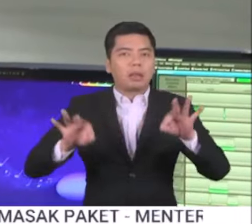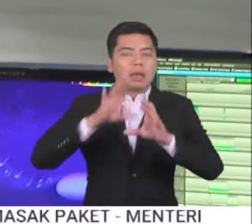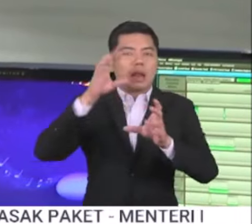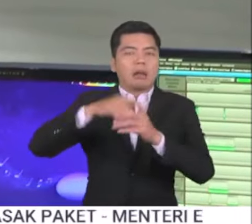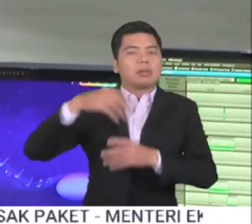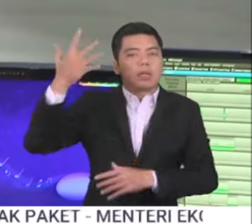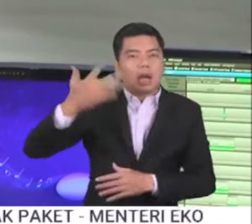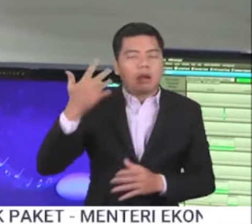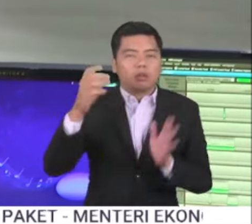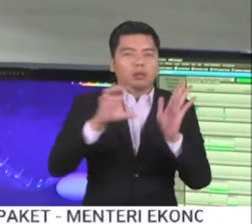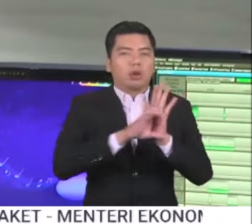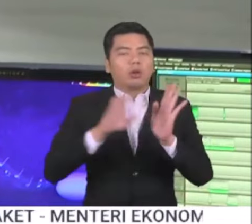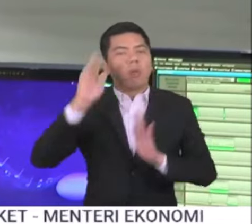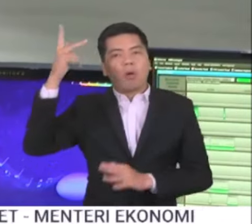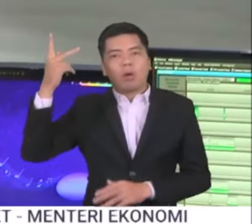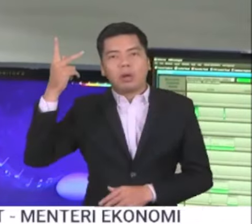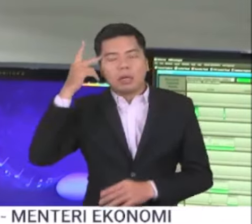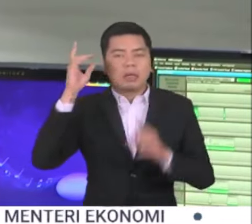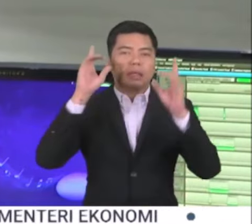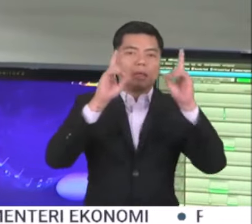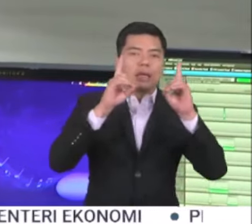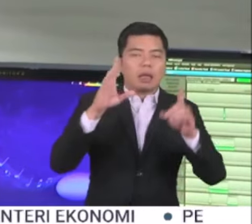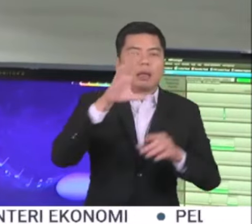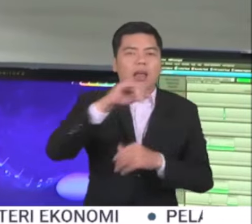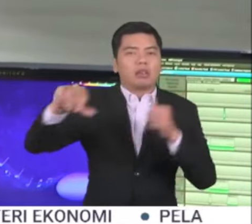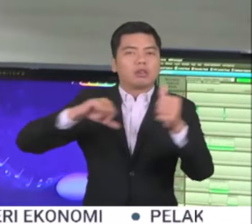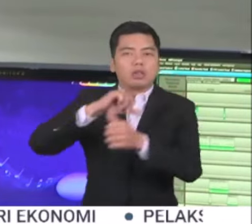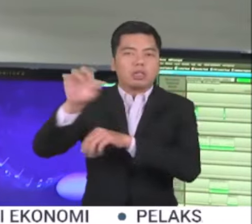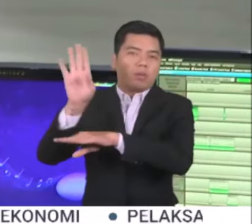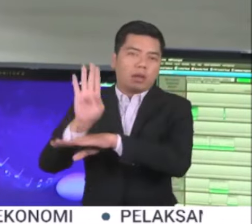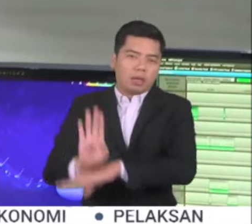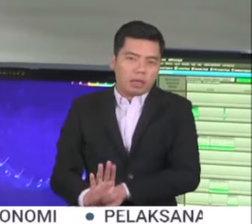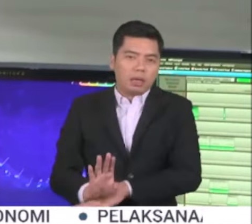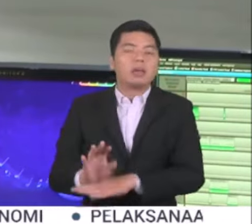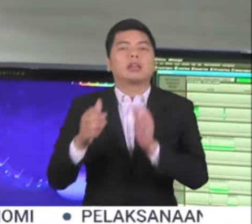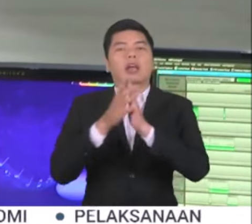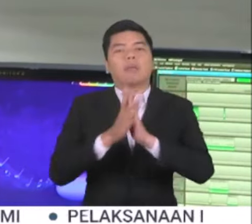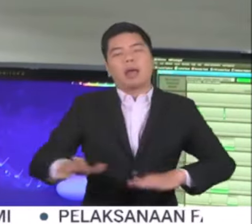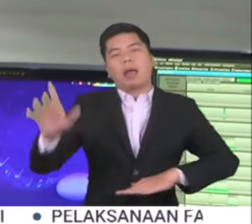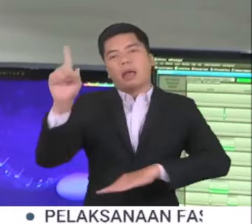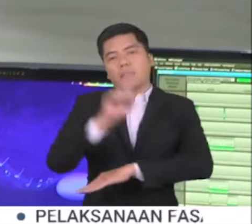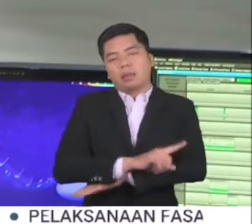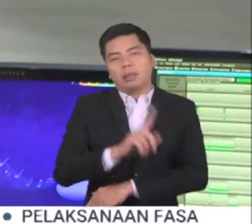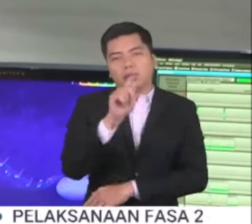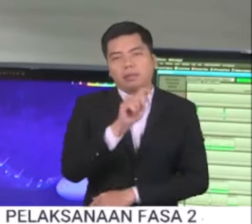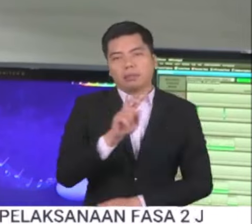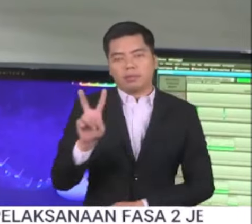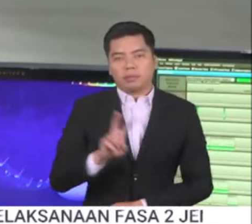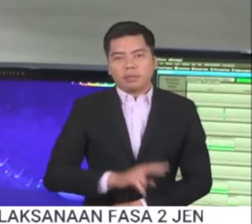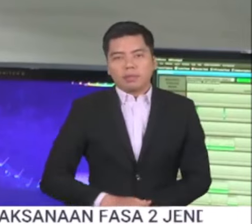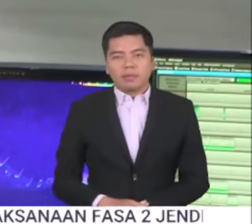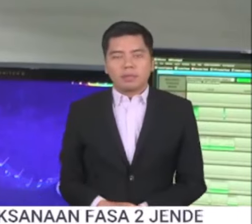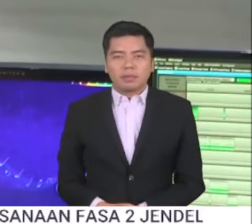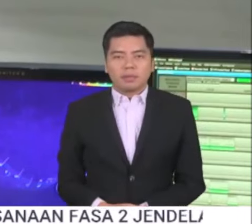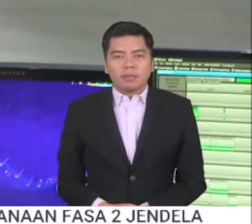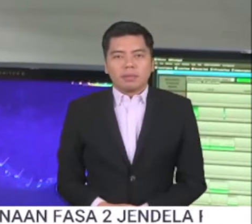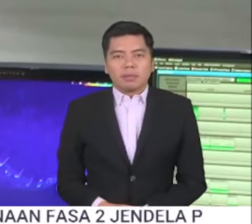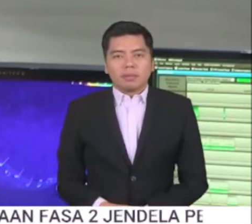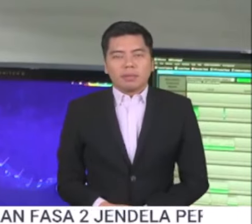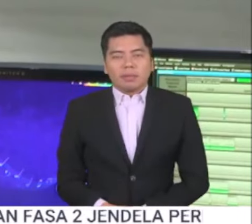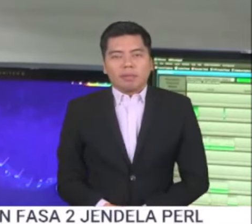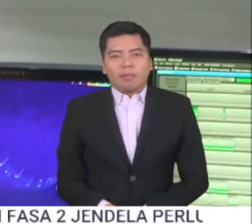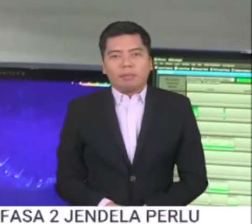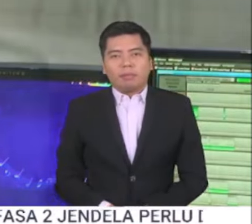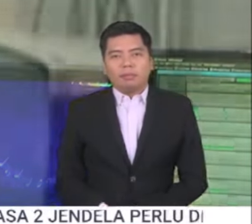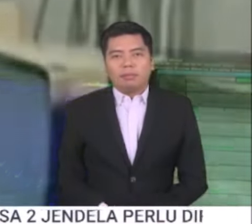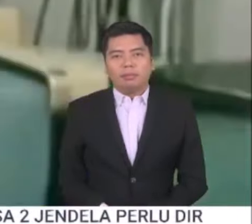pendidikan, ekonomi, politik dan sosio budaya. Selamat Hari Televisyen Sedunia, Muhammad Najib Mashor, RTM.